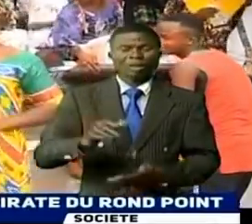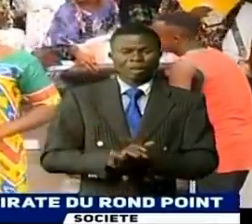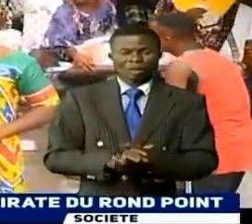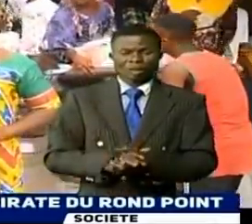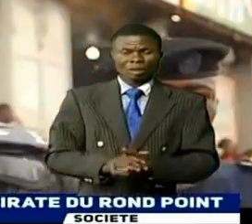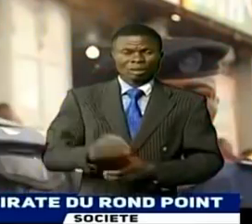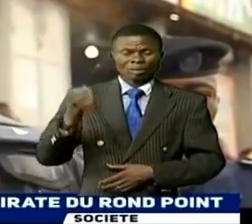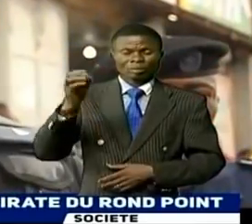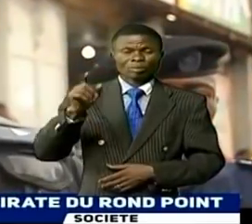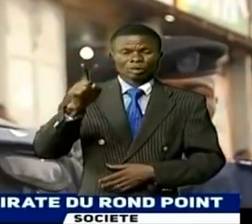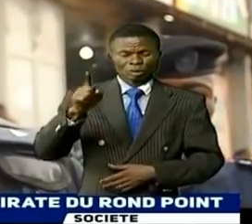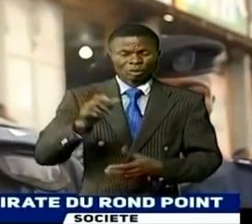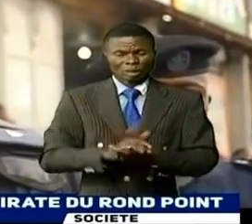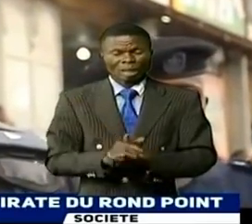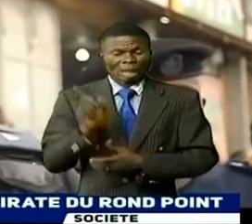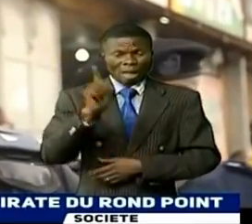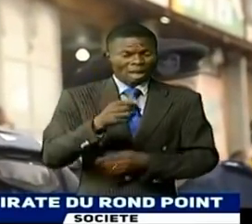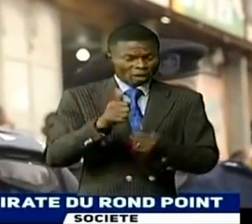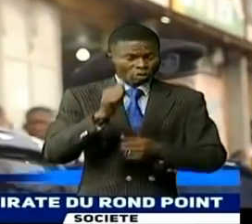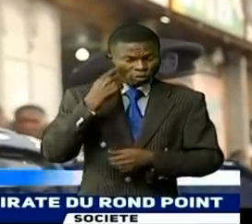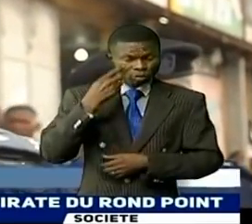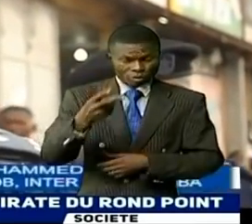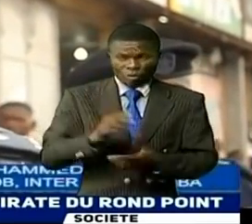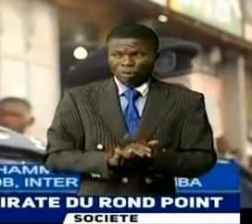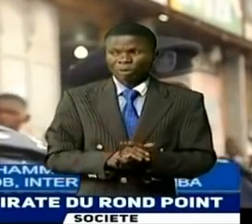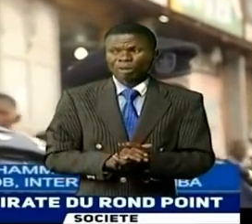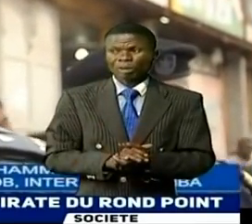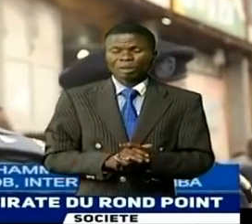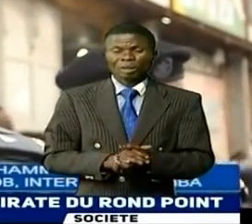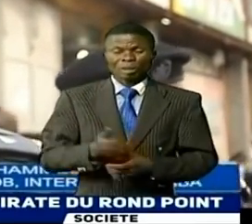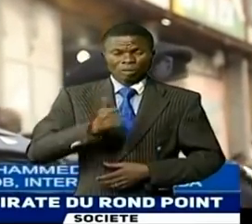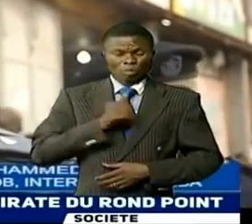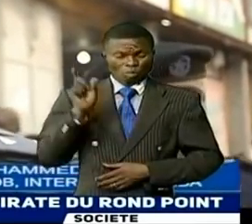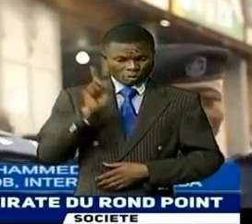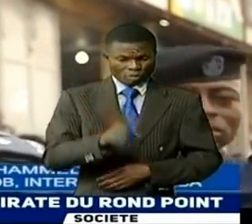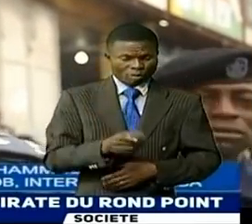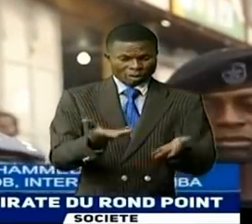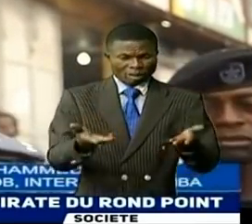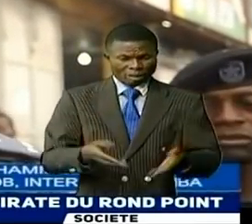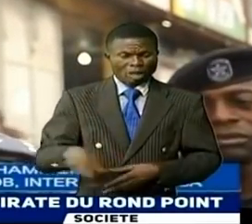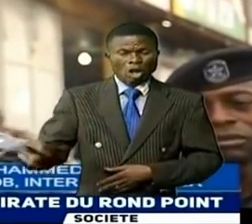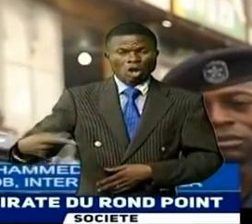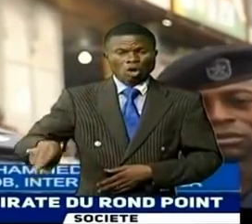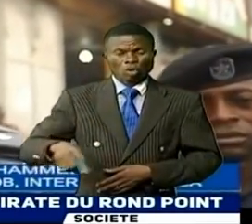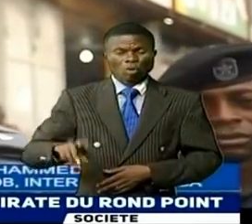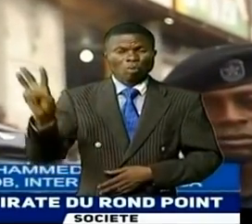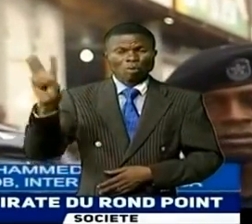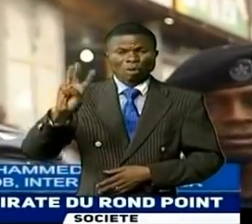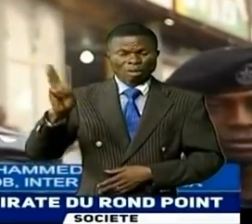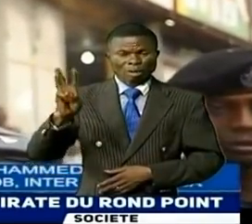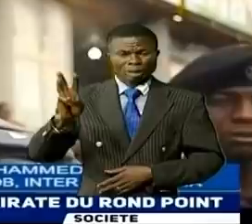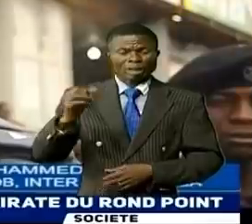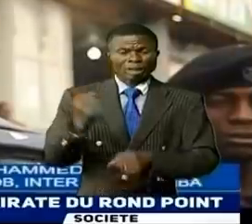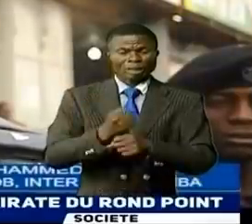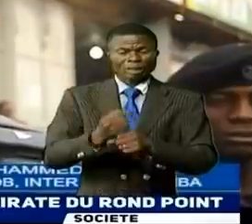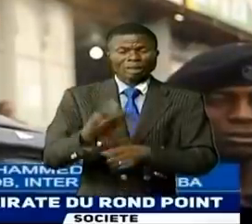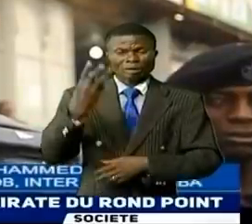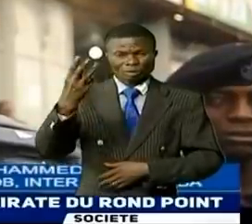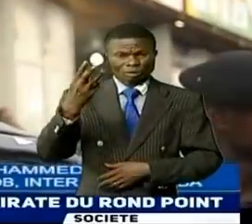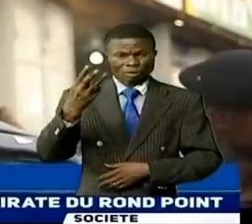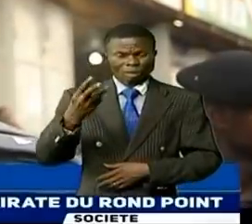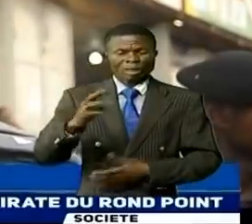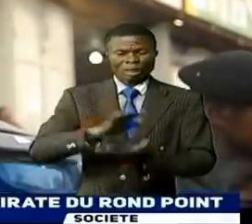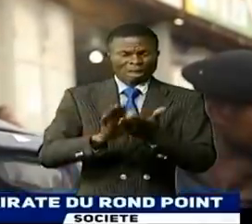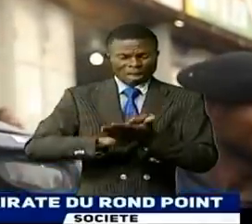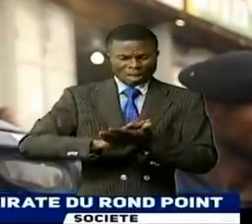major Mulumba Kasongo Mohamed. Nous faisons sur la descente ici au rond-point Gaba pour 3 opérations. De l'assainissement